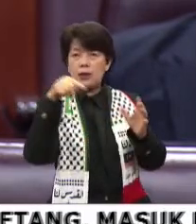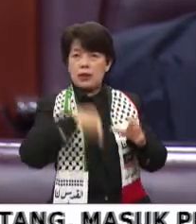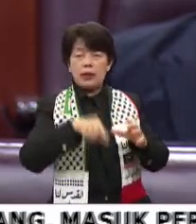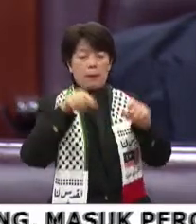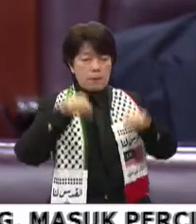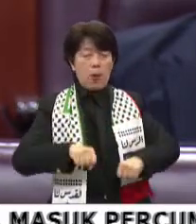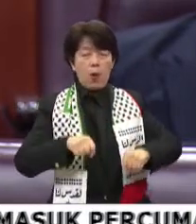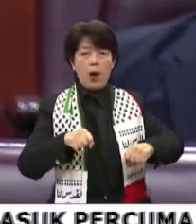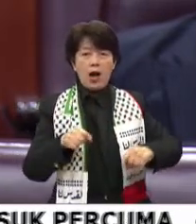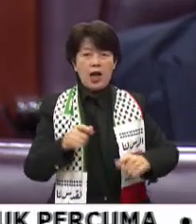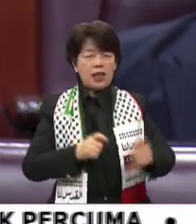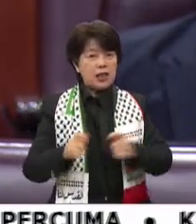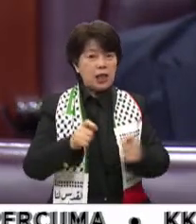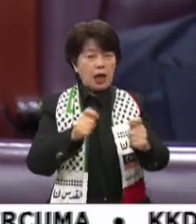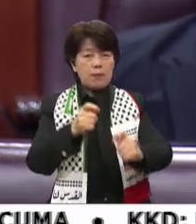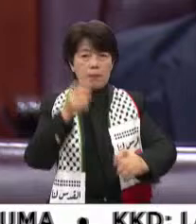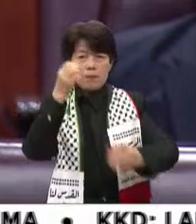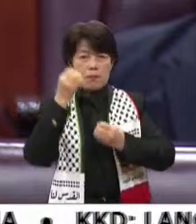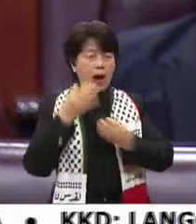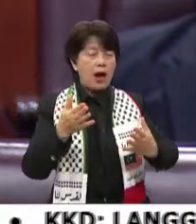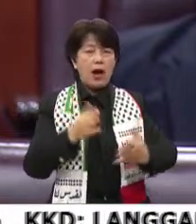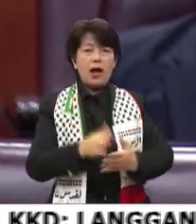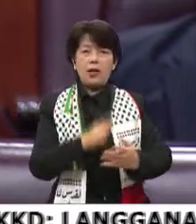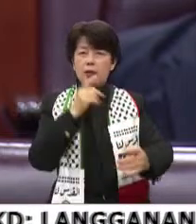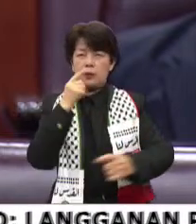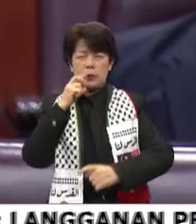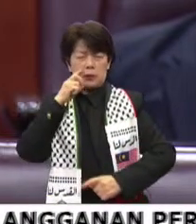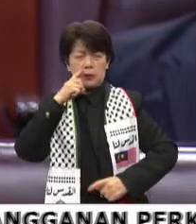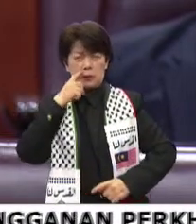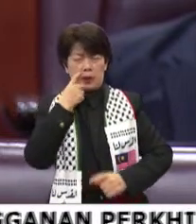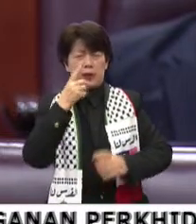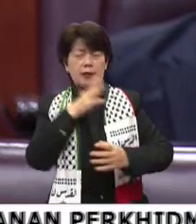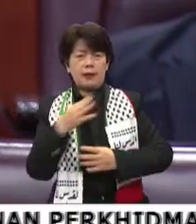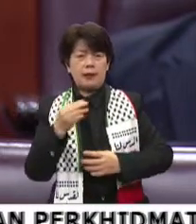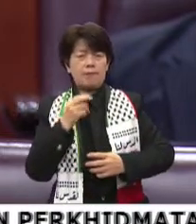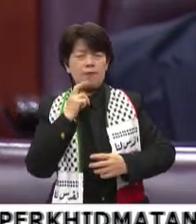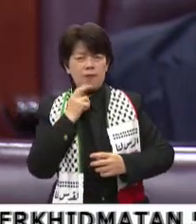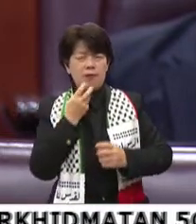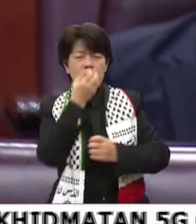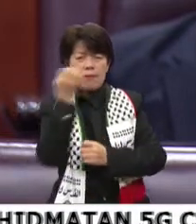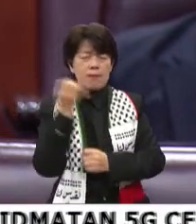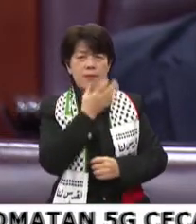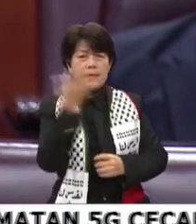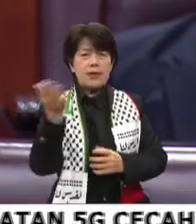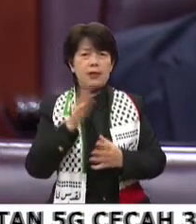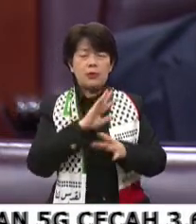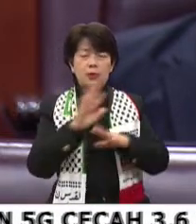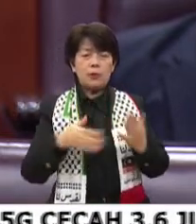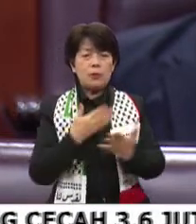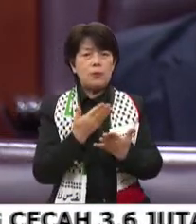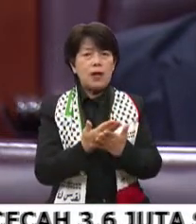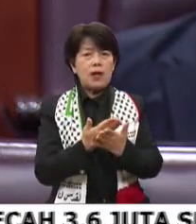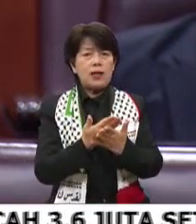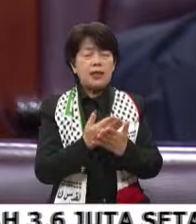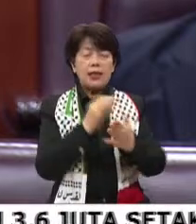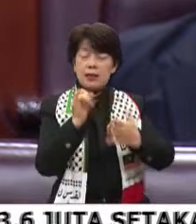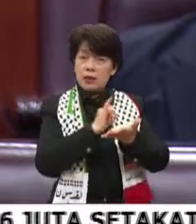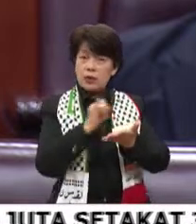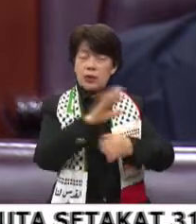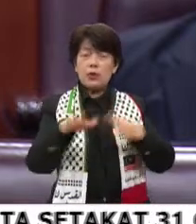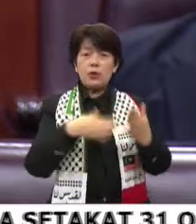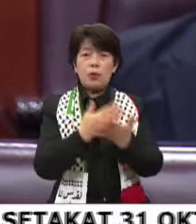tindakan yang lebih lebih Strik dengan izin lebih tegas kepada industri dan juga